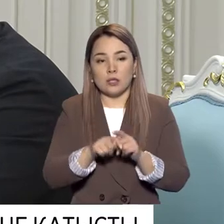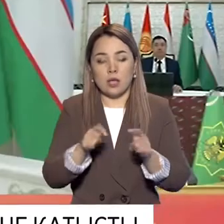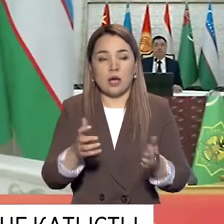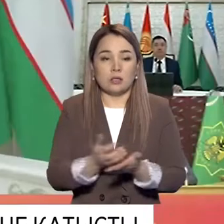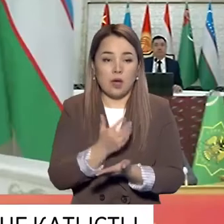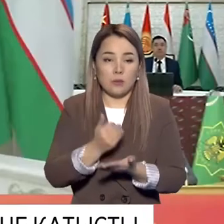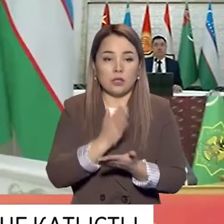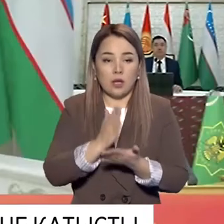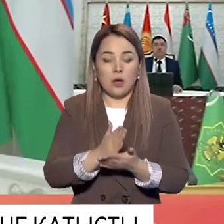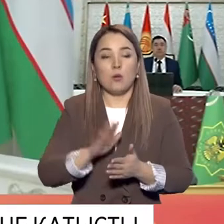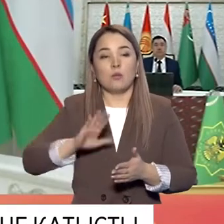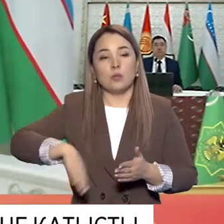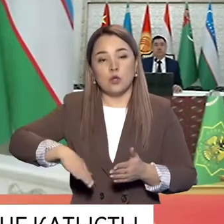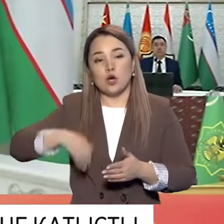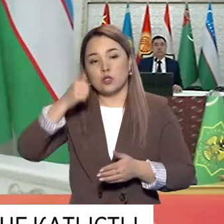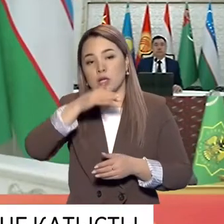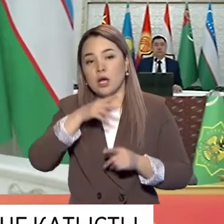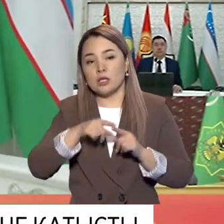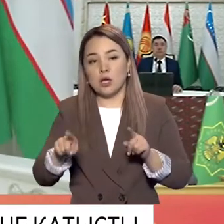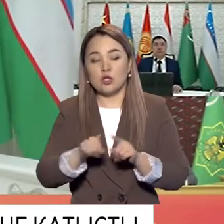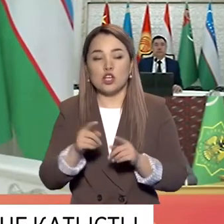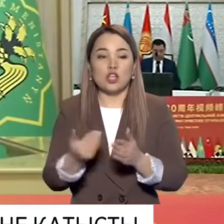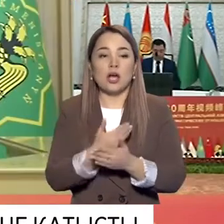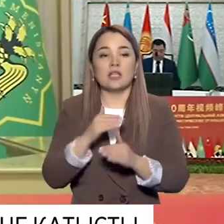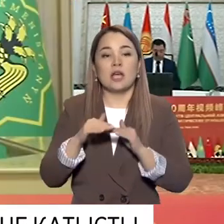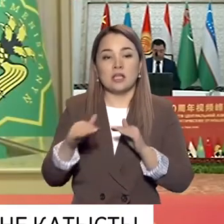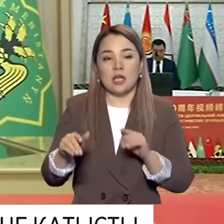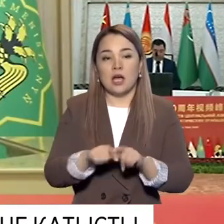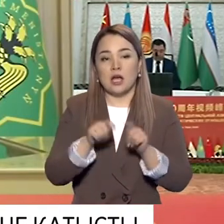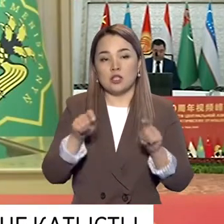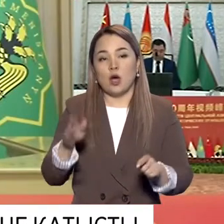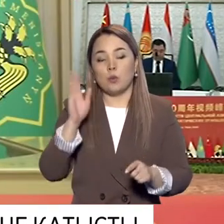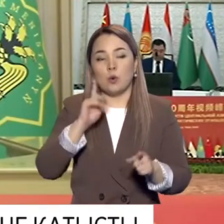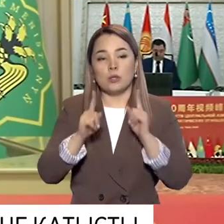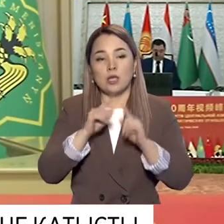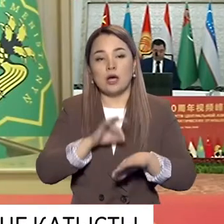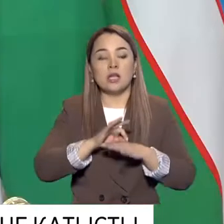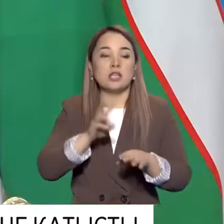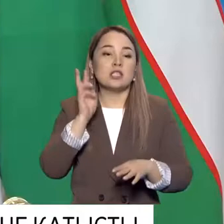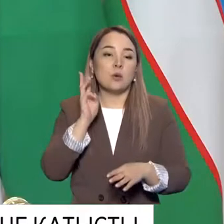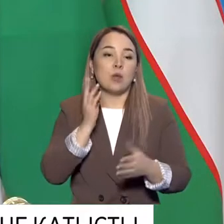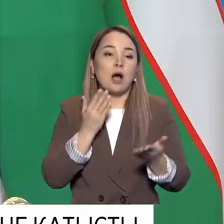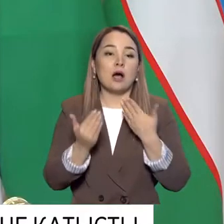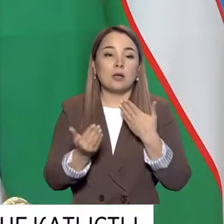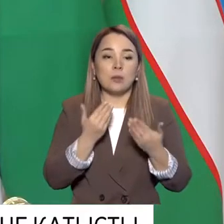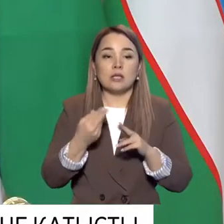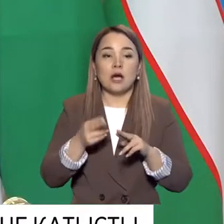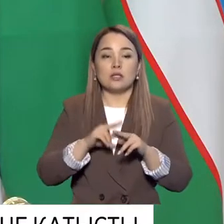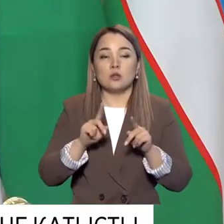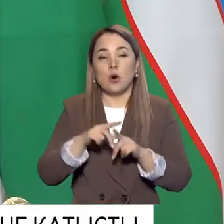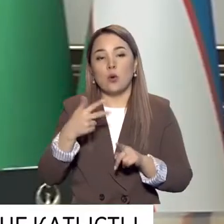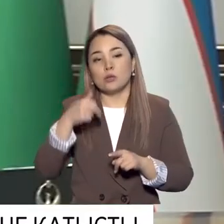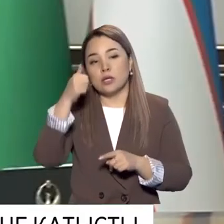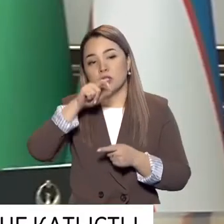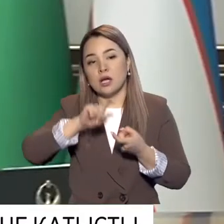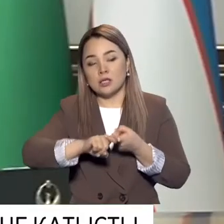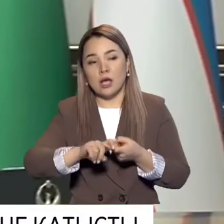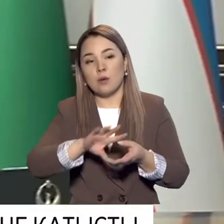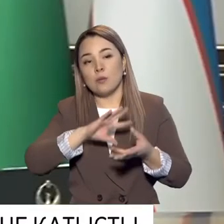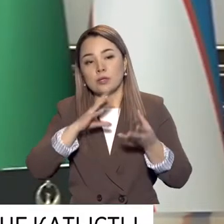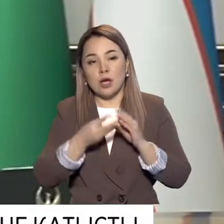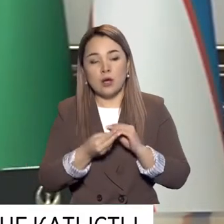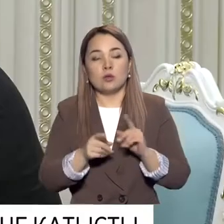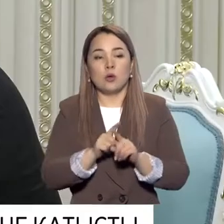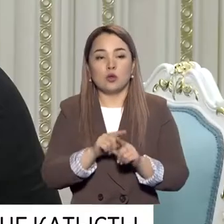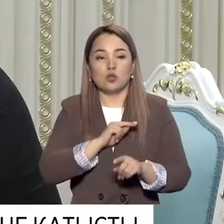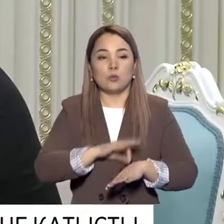Өңірішілік әріптестік кейінгі жылдары жаңа деңгейге шықты. Саммит қорытындысы бойынша дипломатиялық қатынастардың 30 жылдығына орай бірлескен мәлімдеме